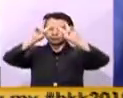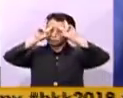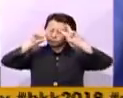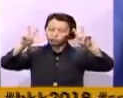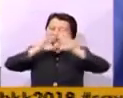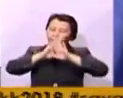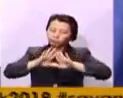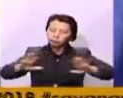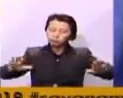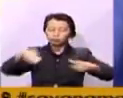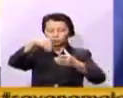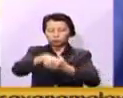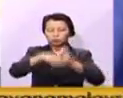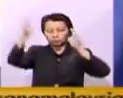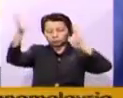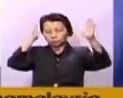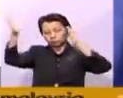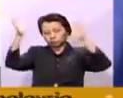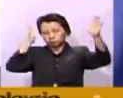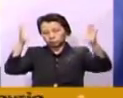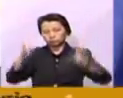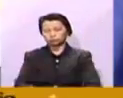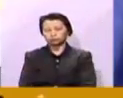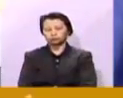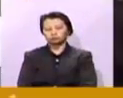keamanan tanah air.